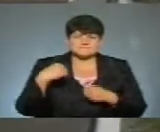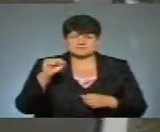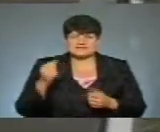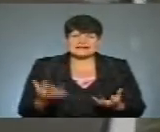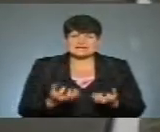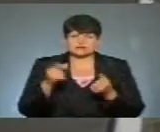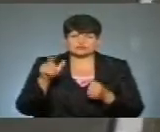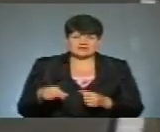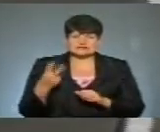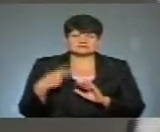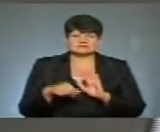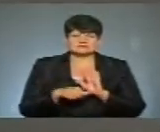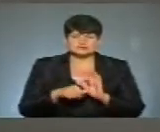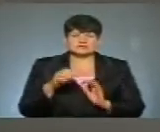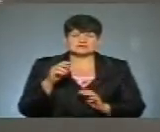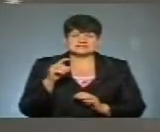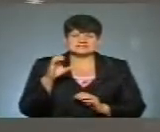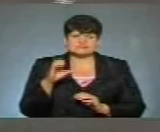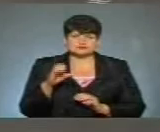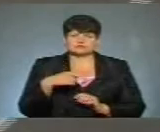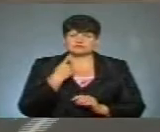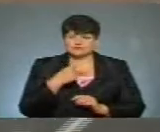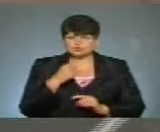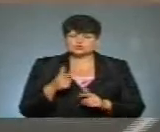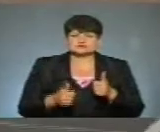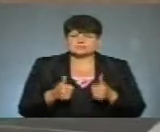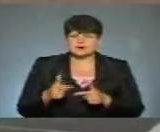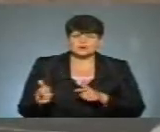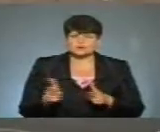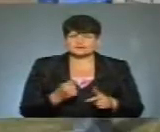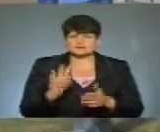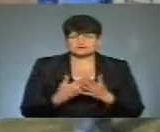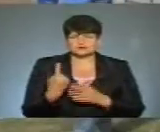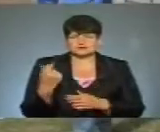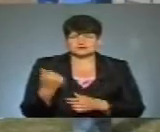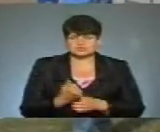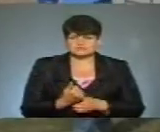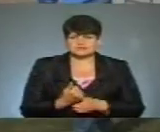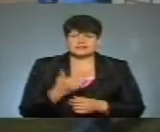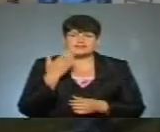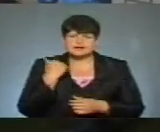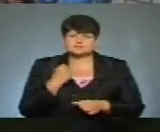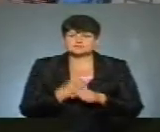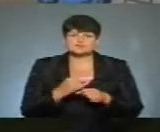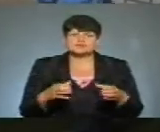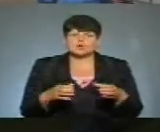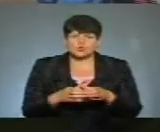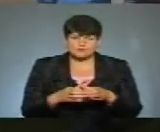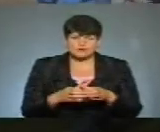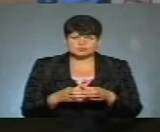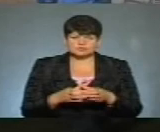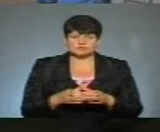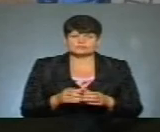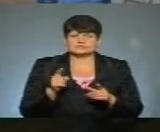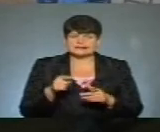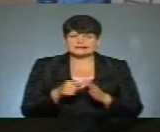них, 26-річний Святослав Зведенюк, каже, до змагань готувався близько тижня. Звичайно, легше працювати командою, тому що як ніяк, ти